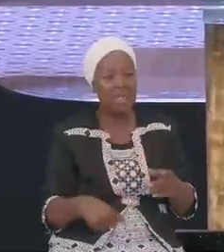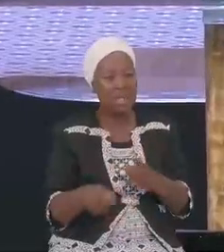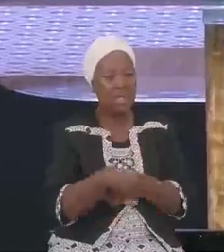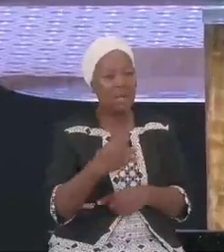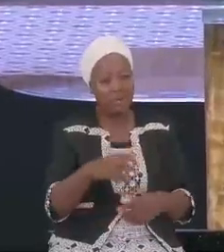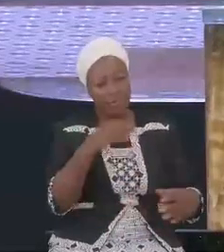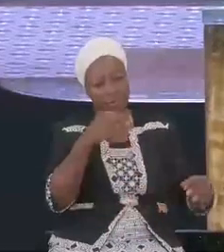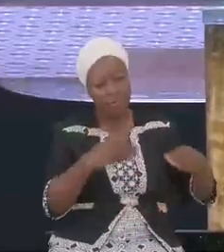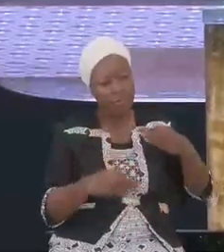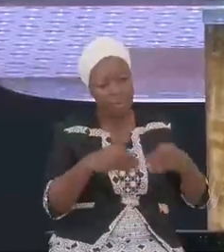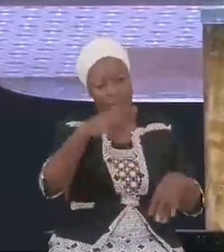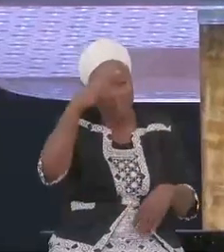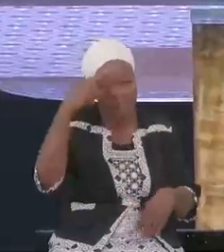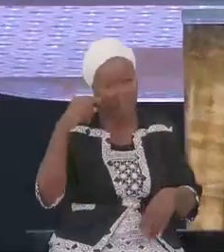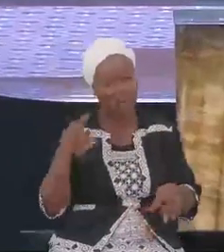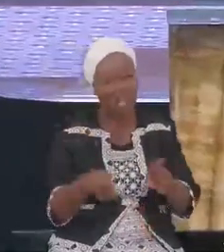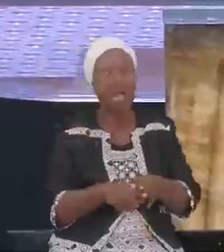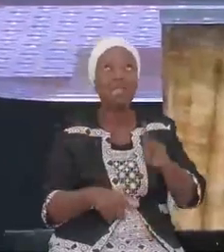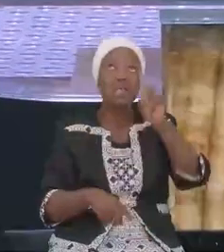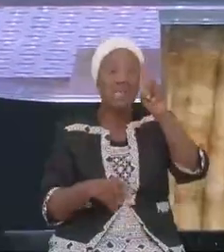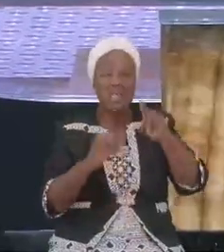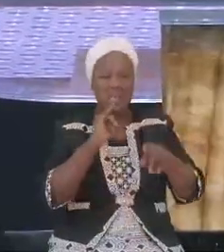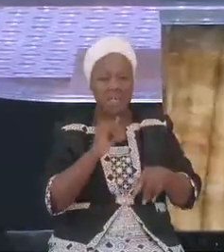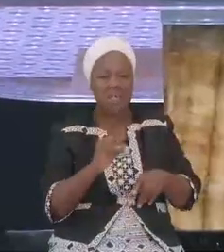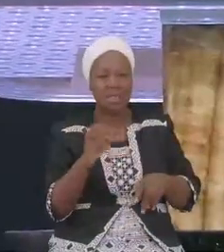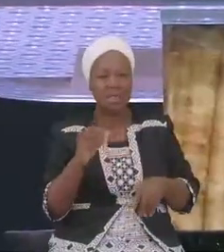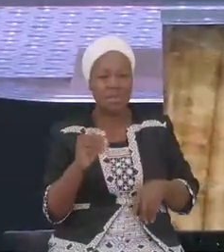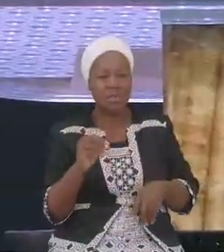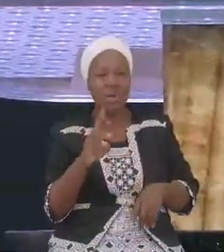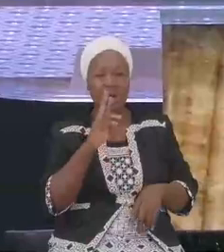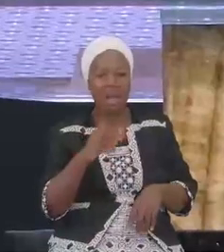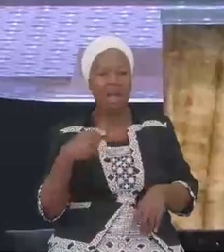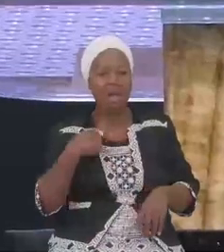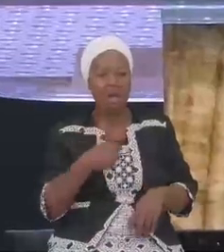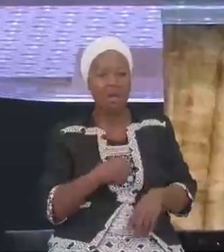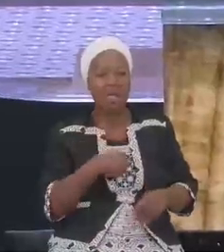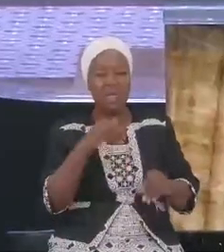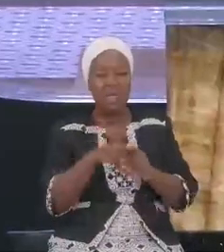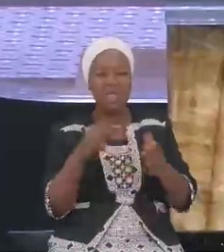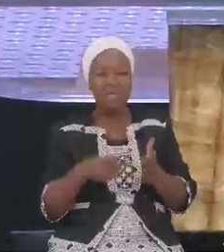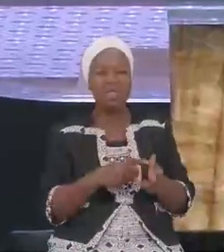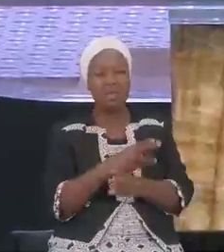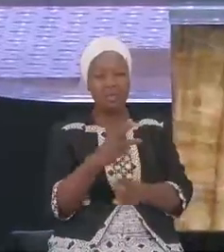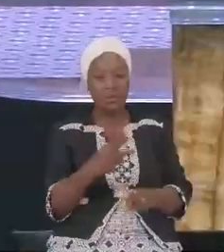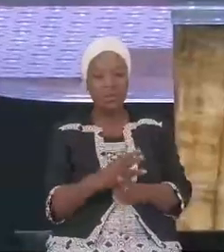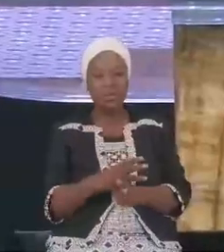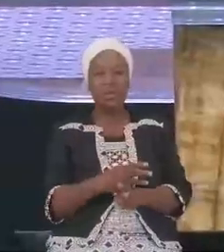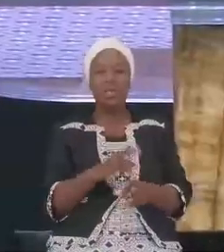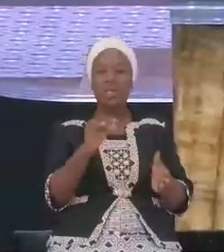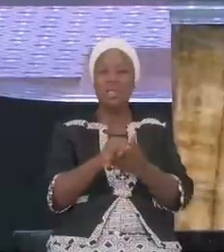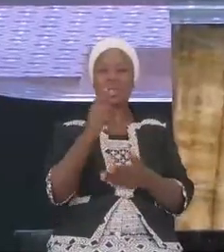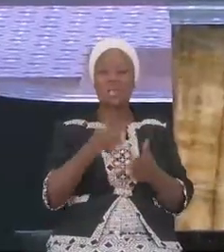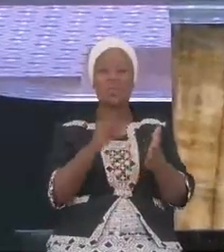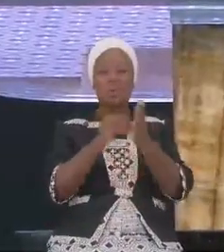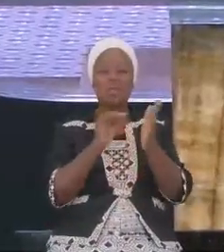ce monde. C'est en cela que l'amour est parfait en nous, afin que nous ayons de l'assurance au jour du